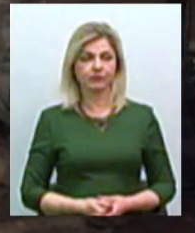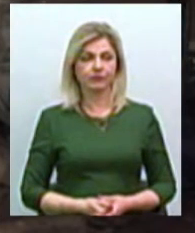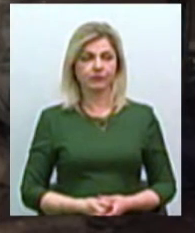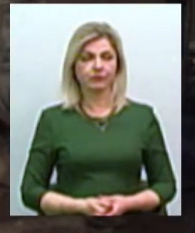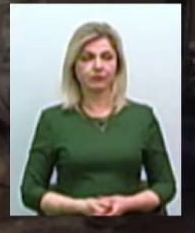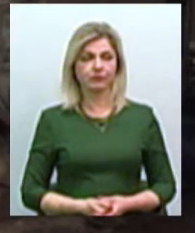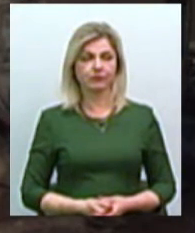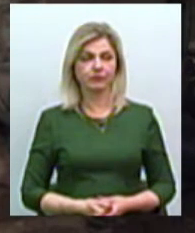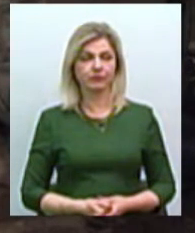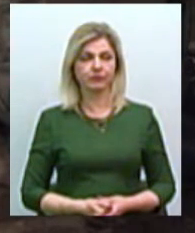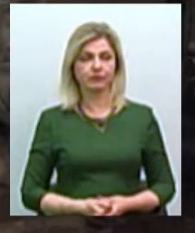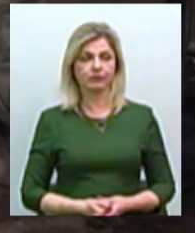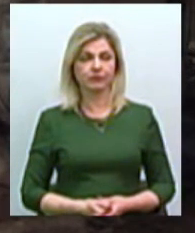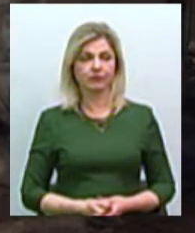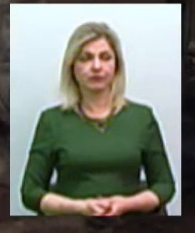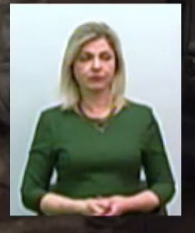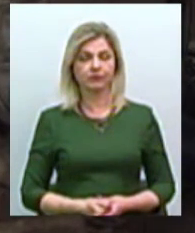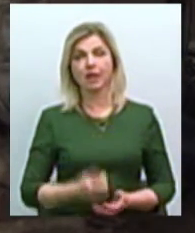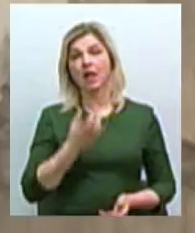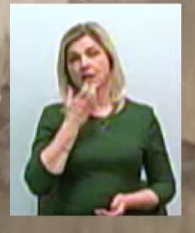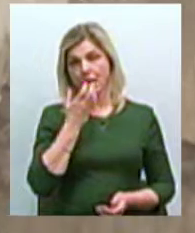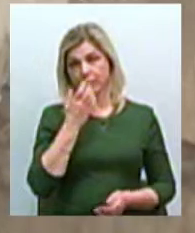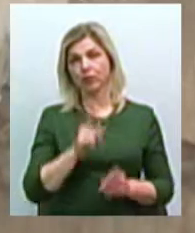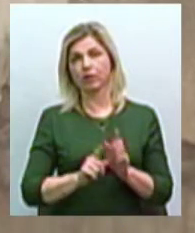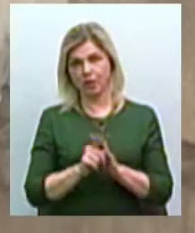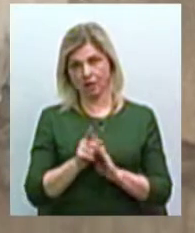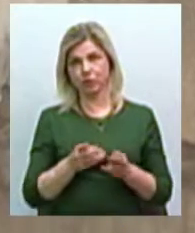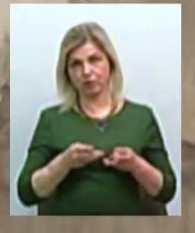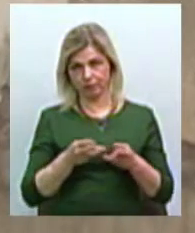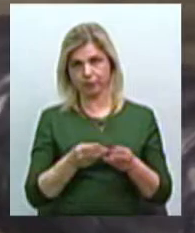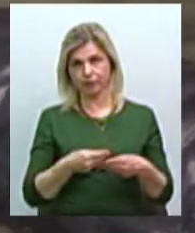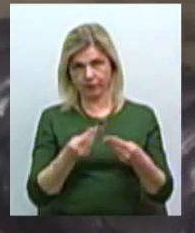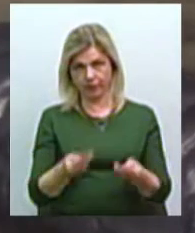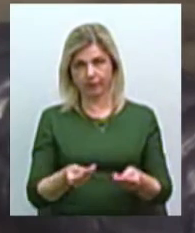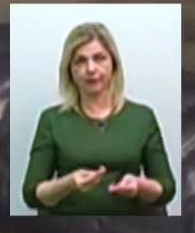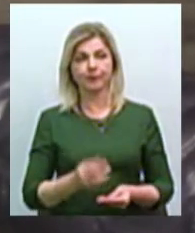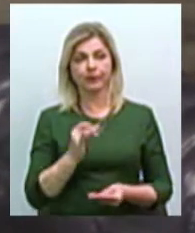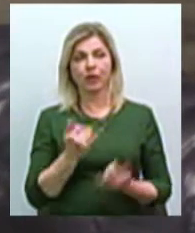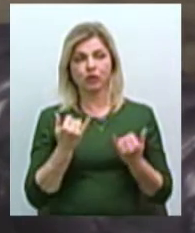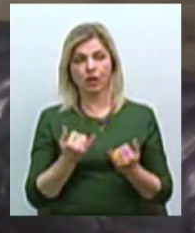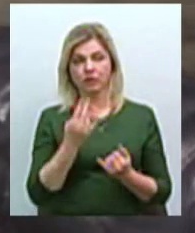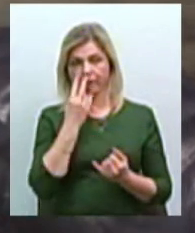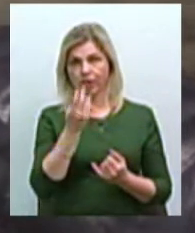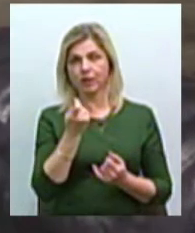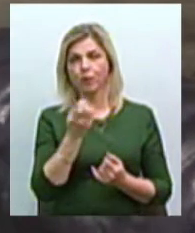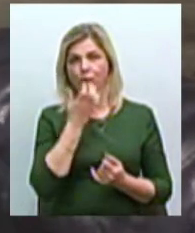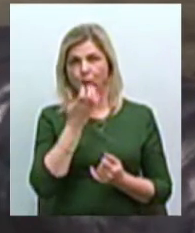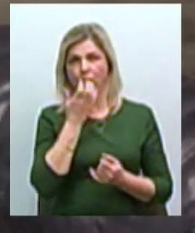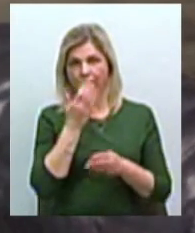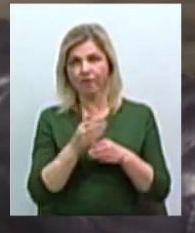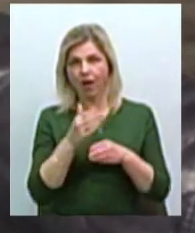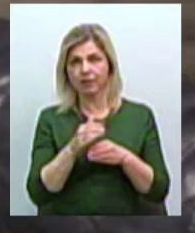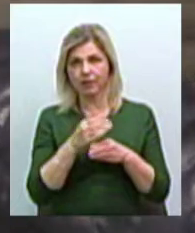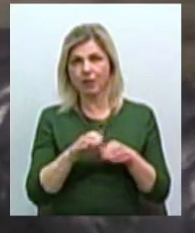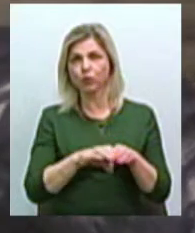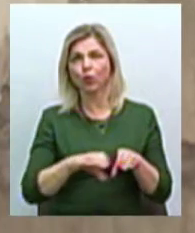І тепло піде до споживача. Зараз ми можемо спостерігати, що система починає потрошку прогріватися. Тобто, коли